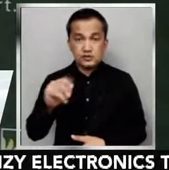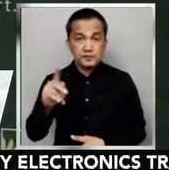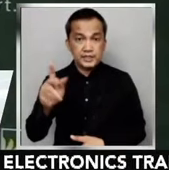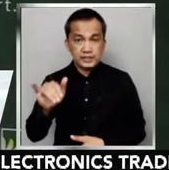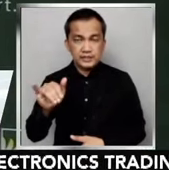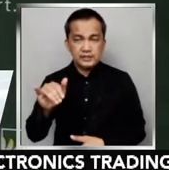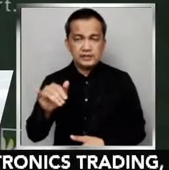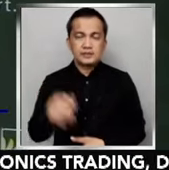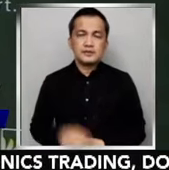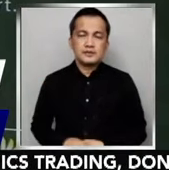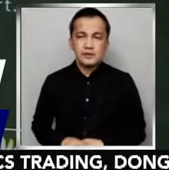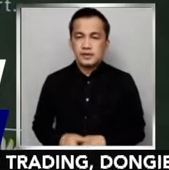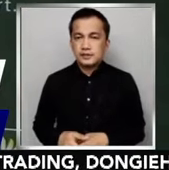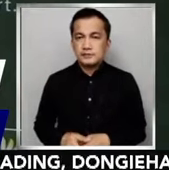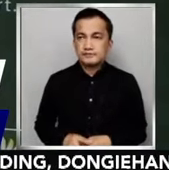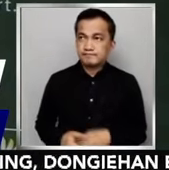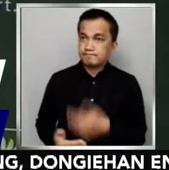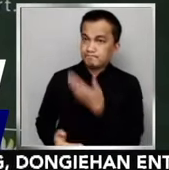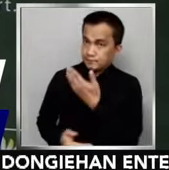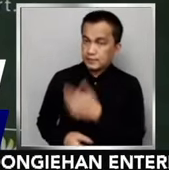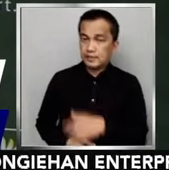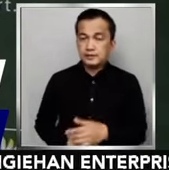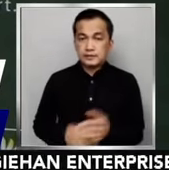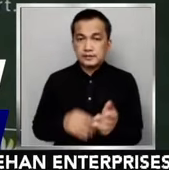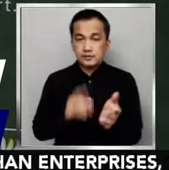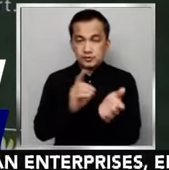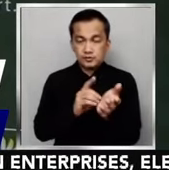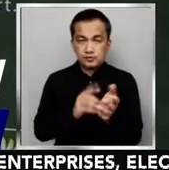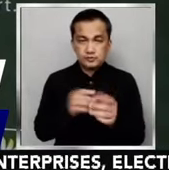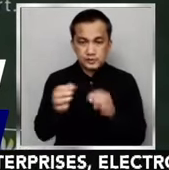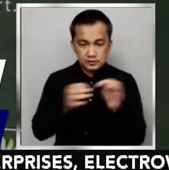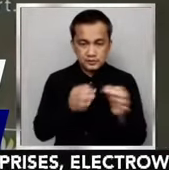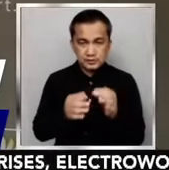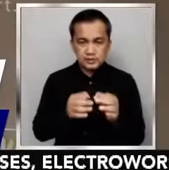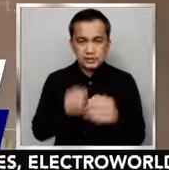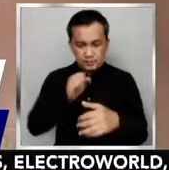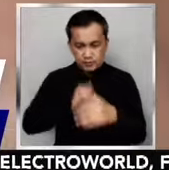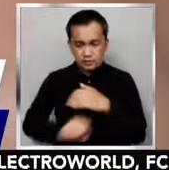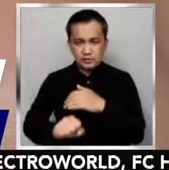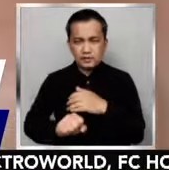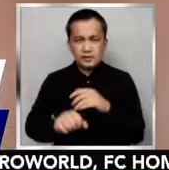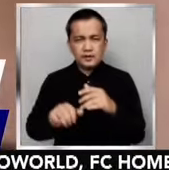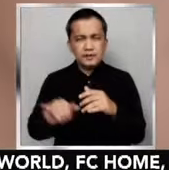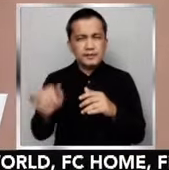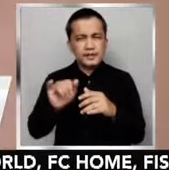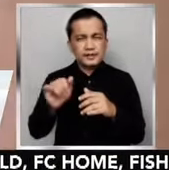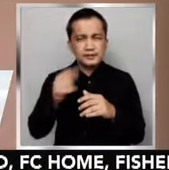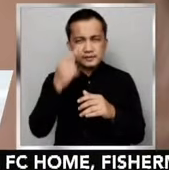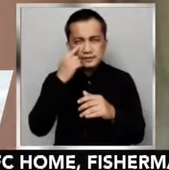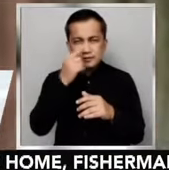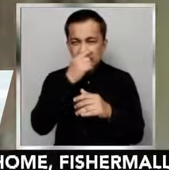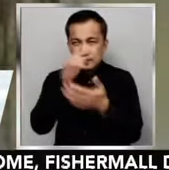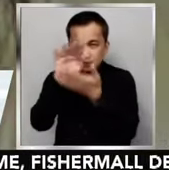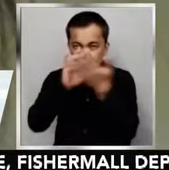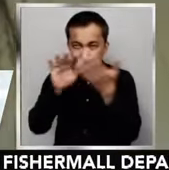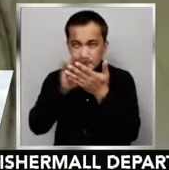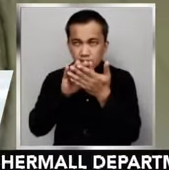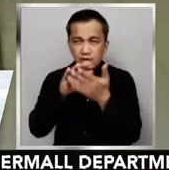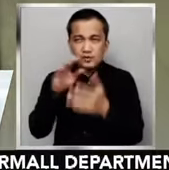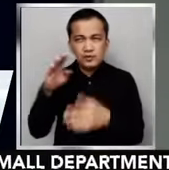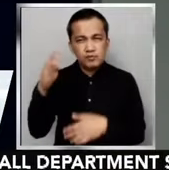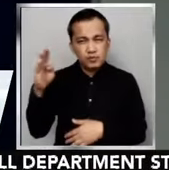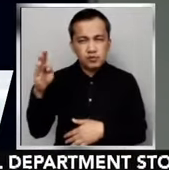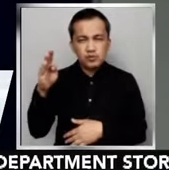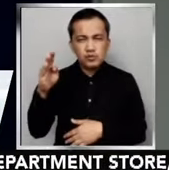ay Inborn na nagiging parang cloudy o parang mapusyaw na bughaw yung